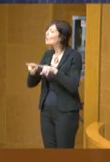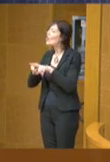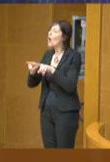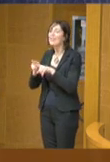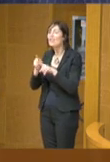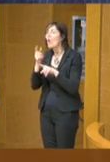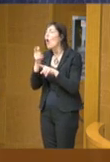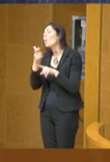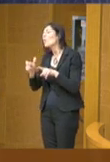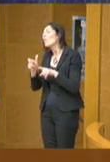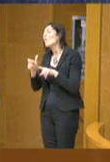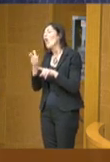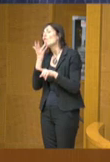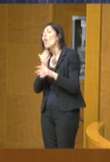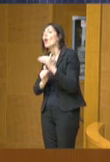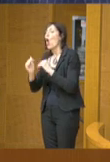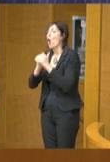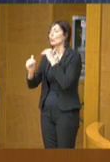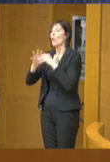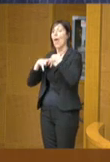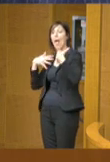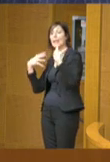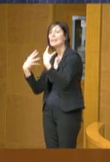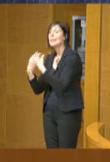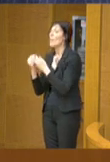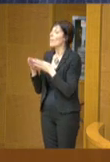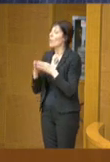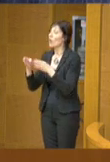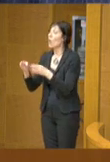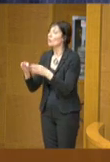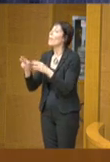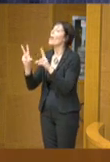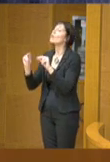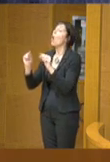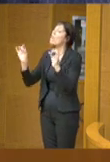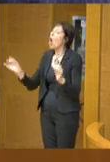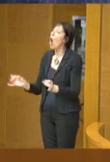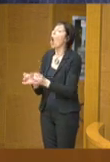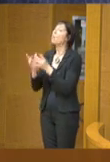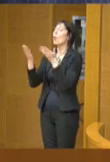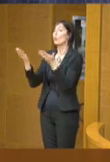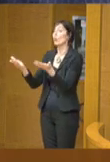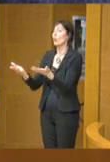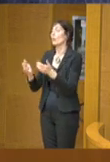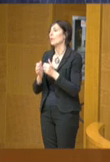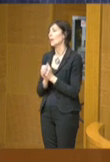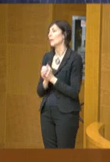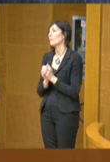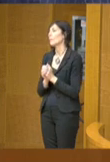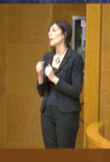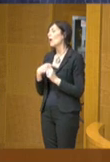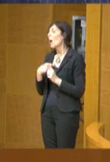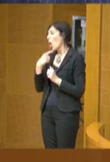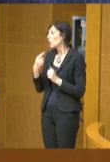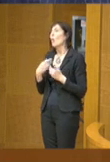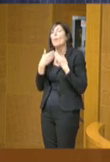insieme un percorso, per costruire nuove opportunità. E lo diciamo con l'apertura